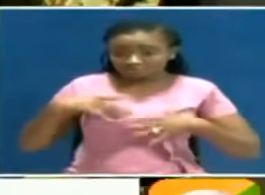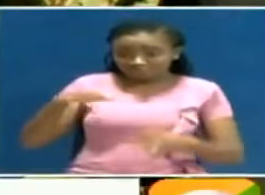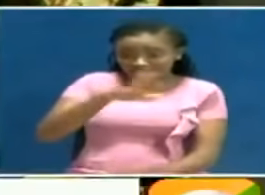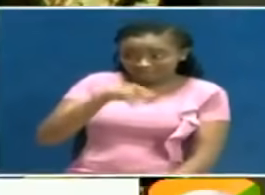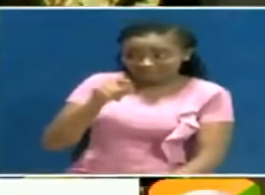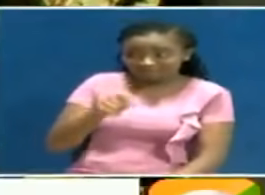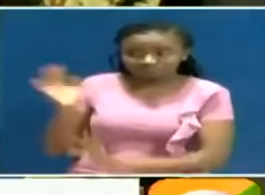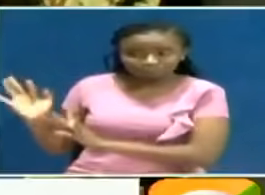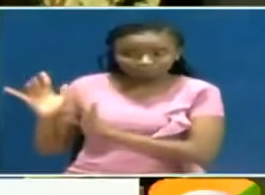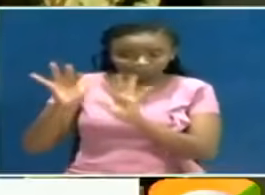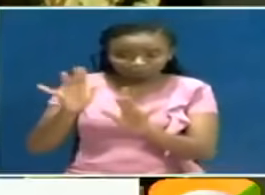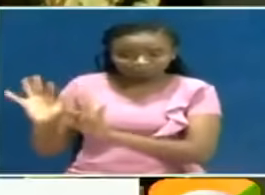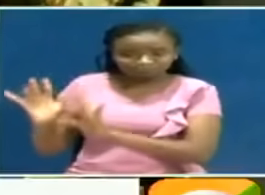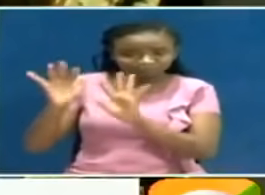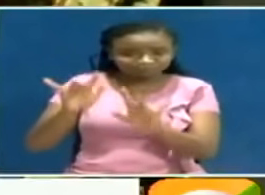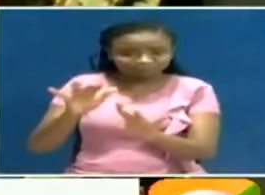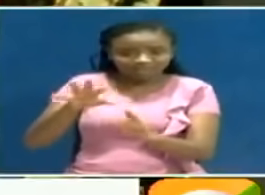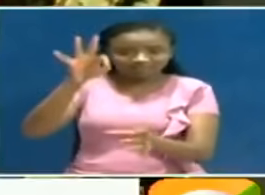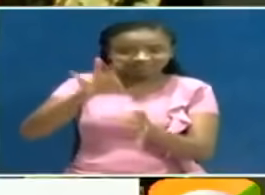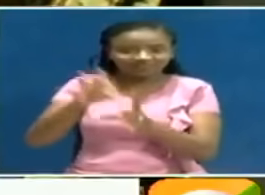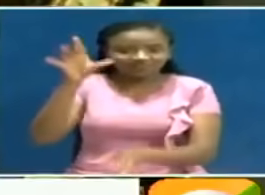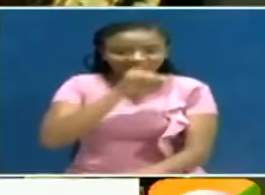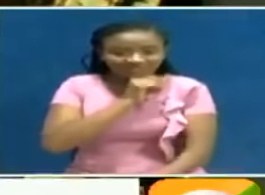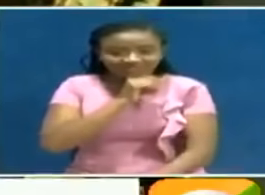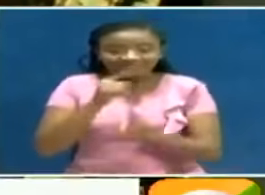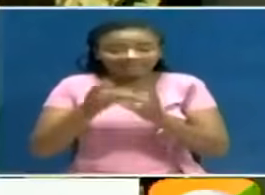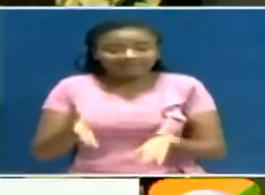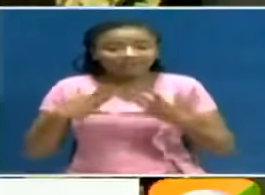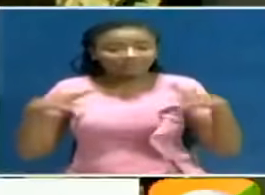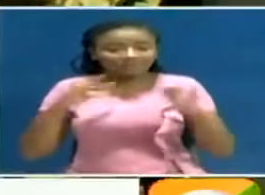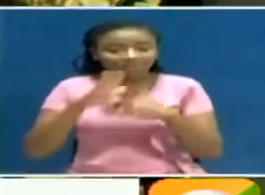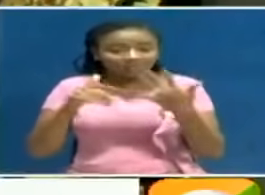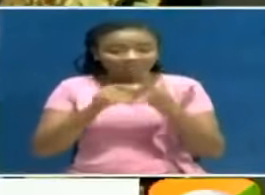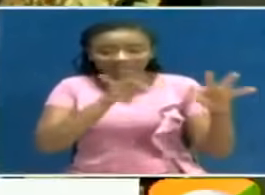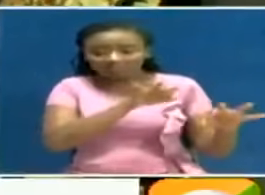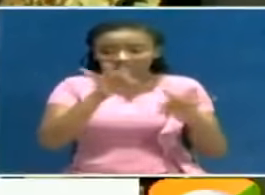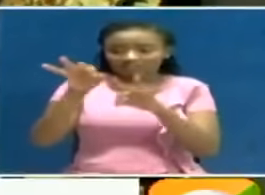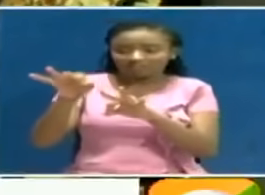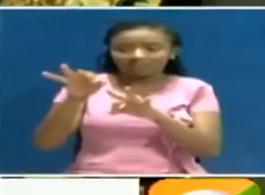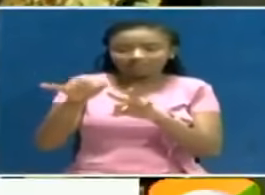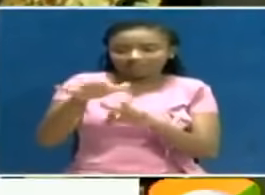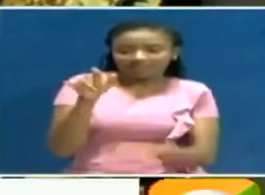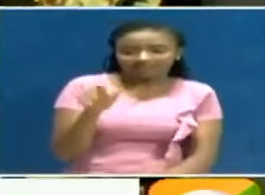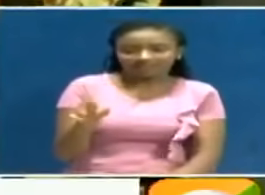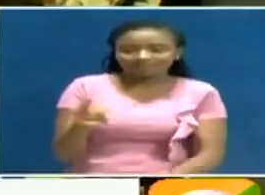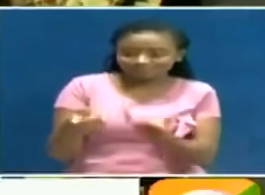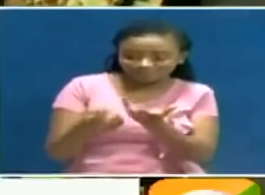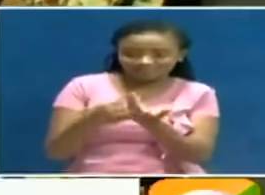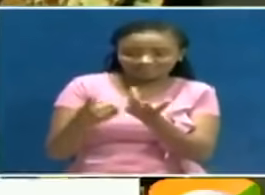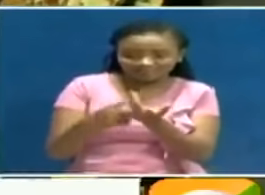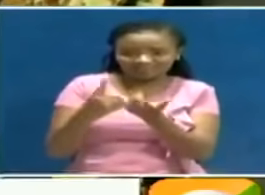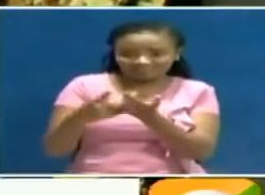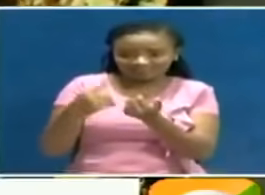Bonchari kujitokeza mapema leo kuchagua kiongozi wao, macho yote sasa yatakuwa yakielekezwa katika ukumbi huu ambapo shughuli